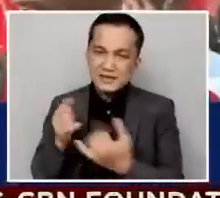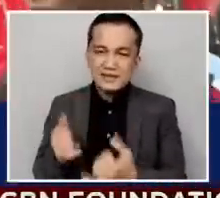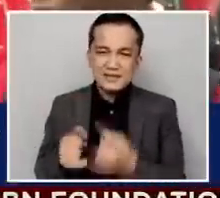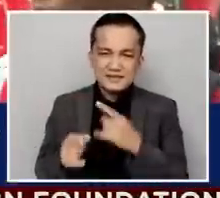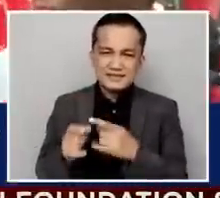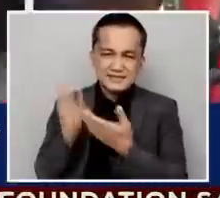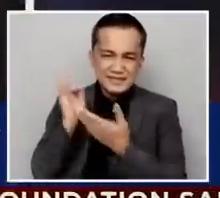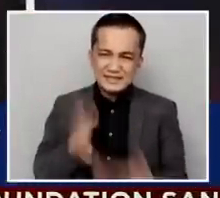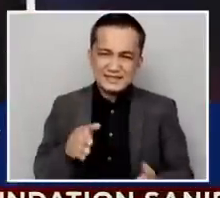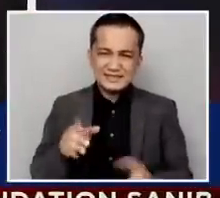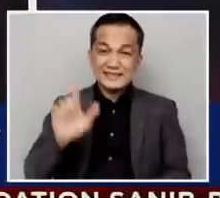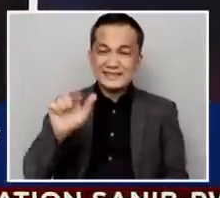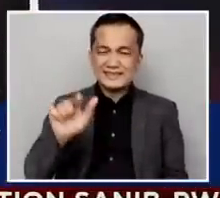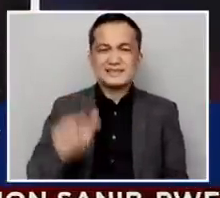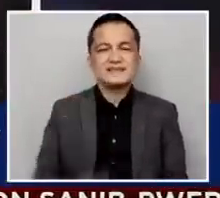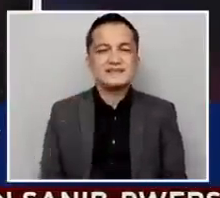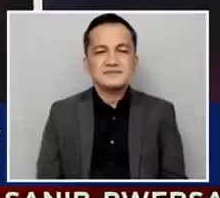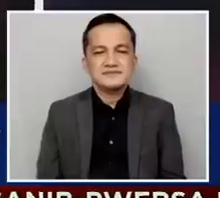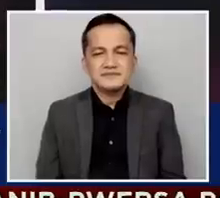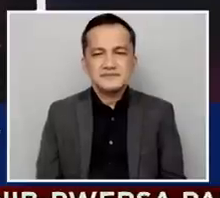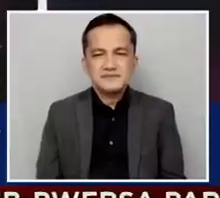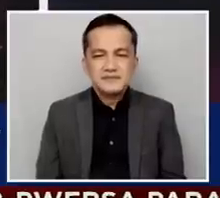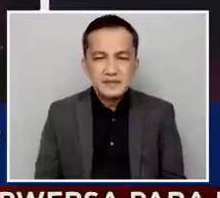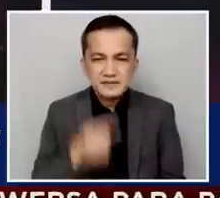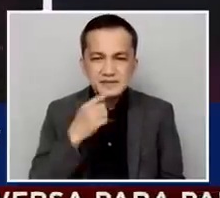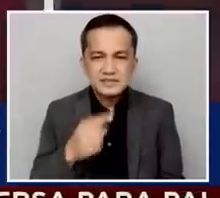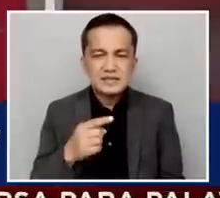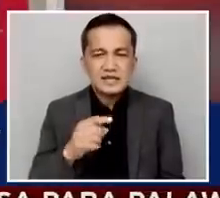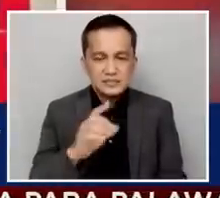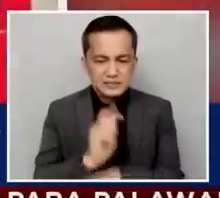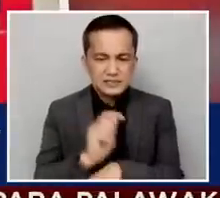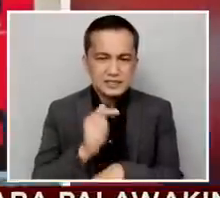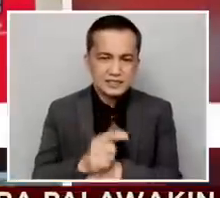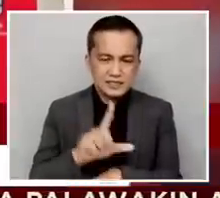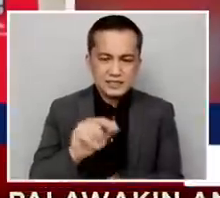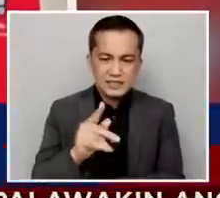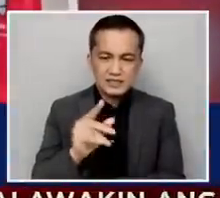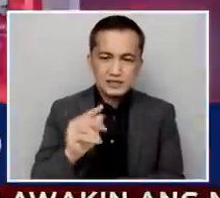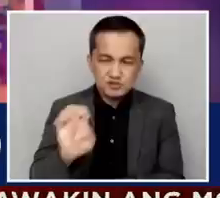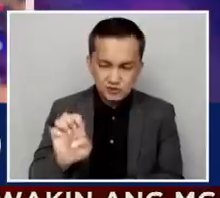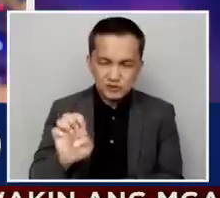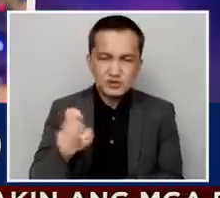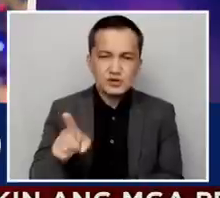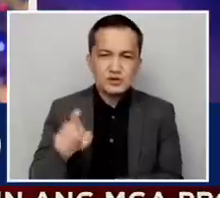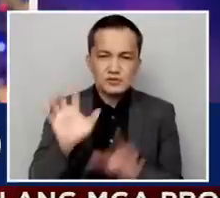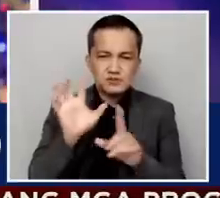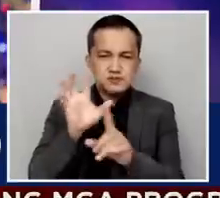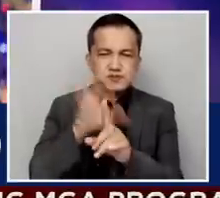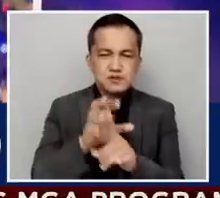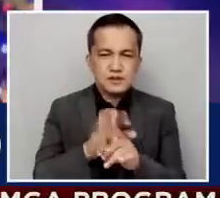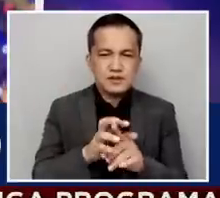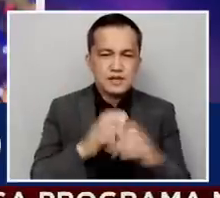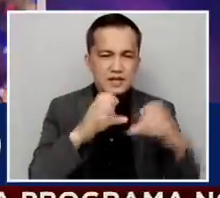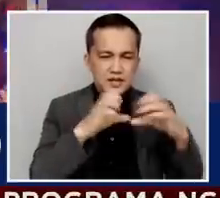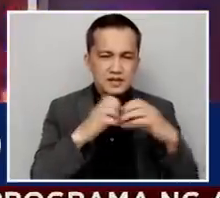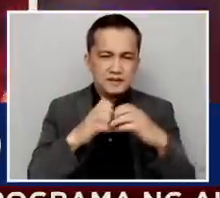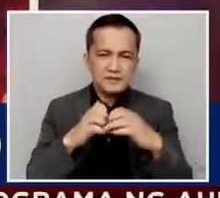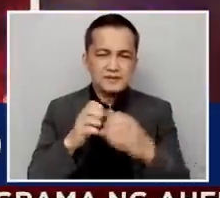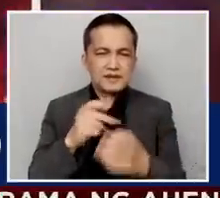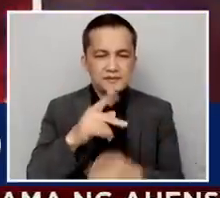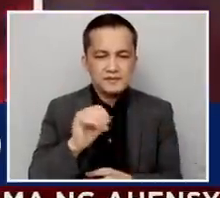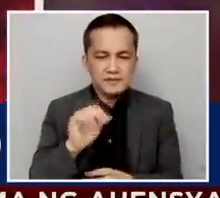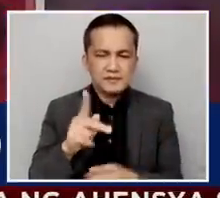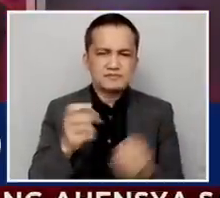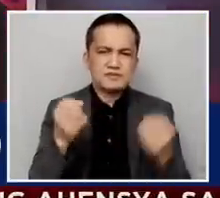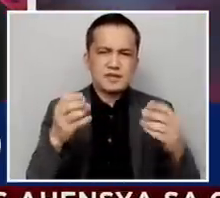ko siya dito mamaya. Sa Lakeshore sa Taguig City, dinagsa ngayong araw ng mga puso ang Love at the Park na may